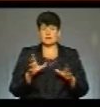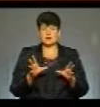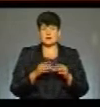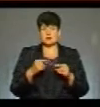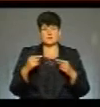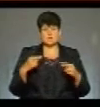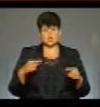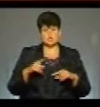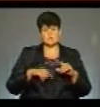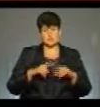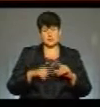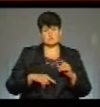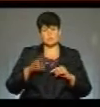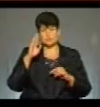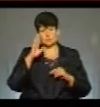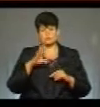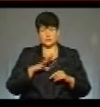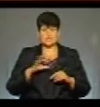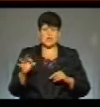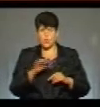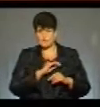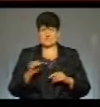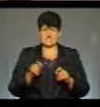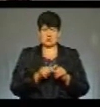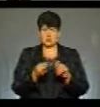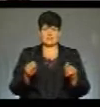з іншими рідними бійців була на офіційному відкритті.